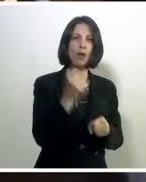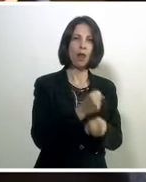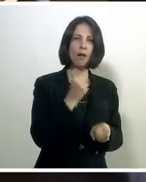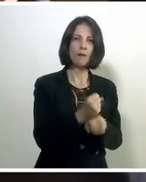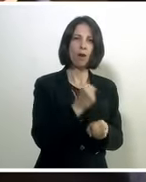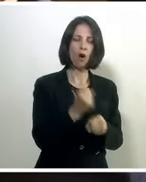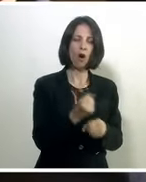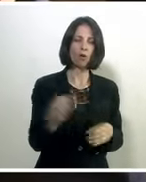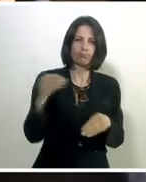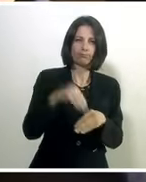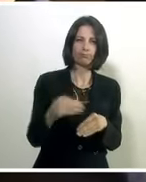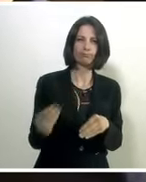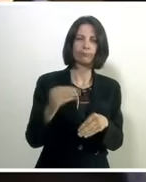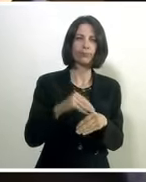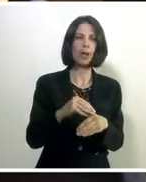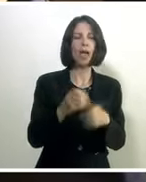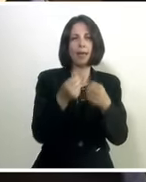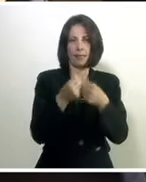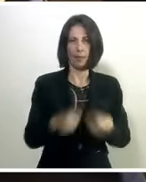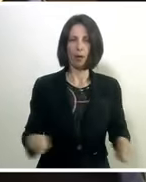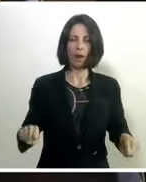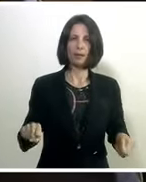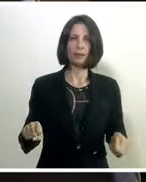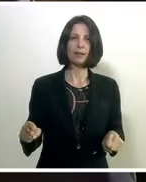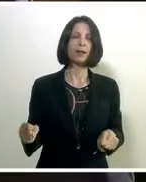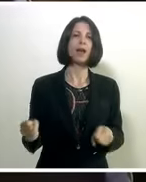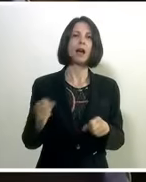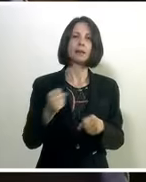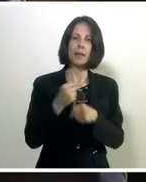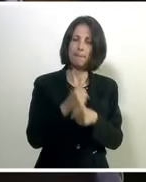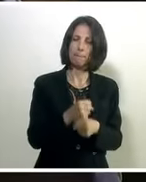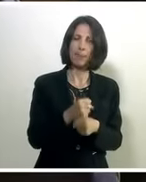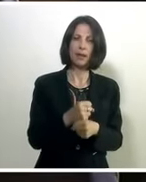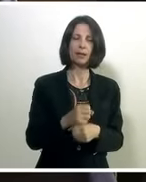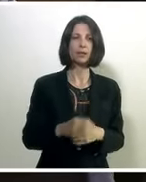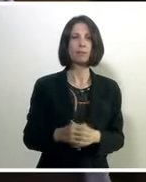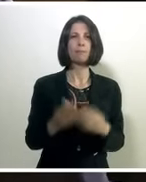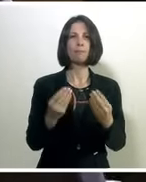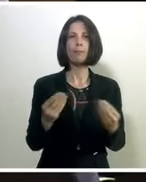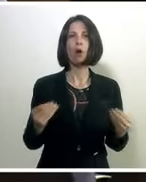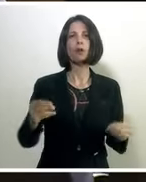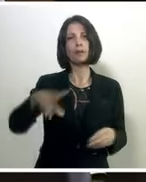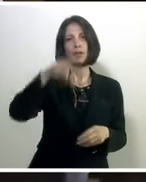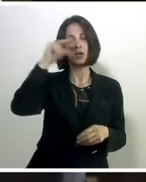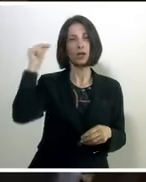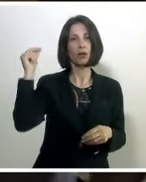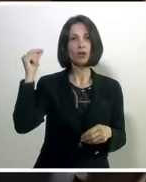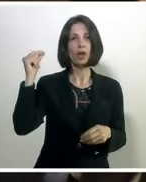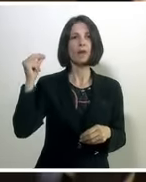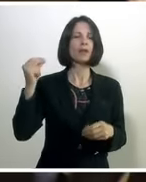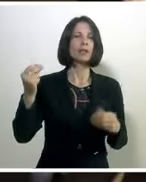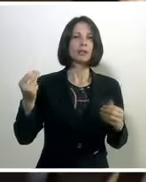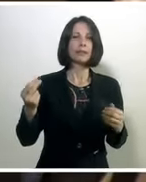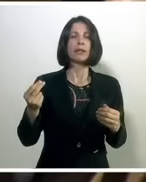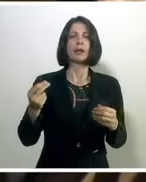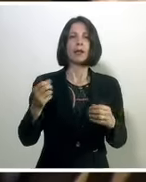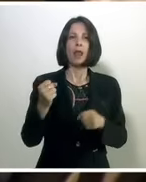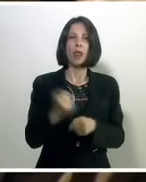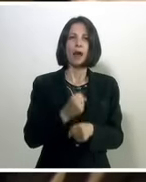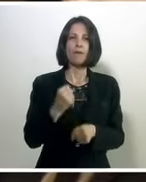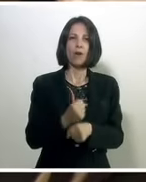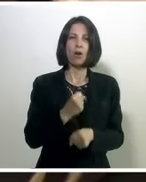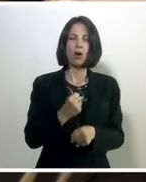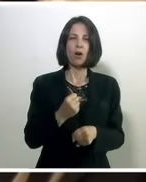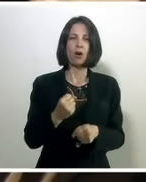democrazia moltissimi erano disposti a riconoscere in quell'intesa sofferente ma tenac tra Aldo Moro